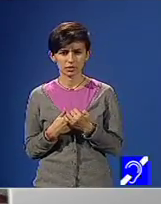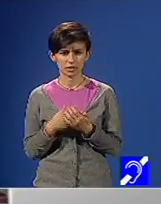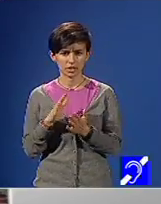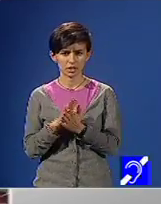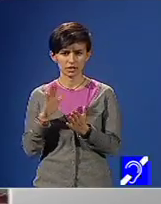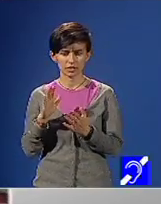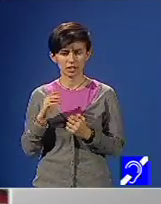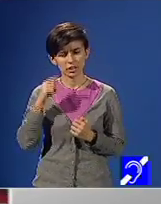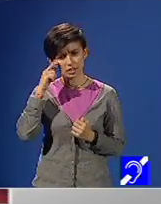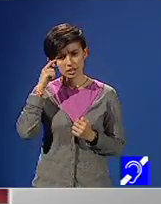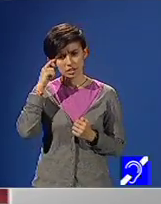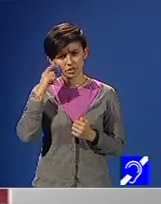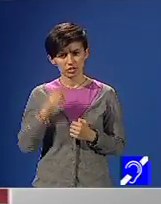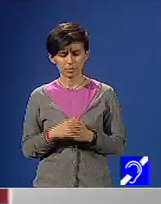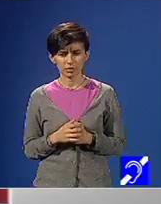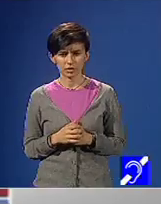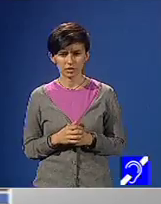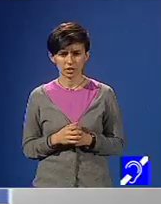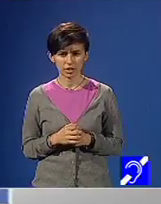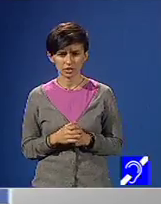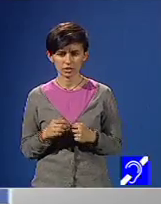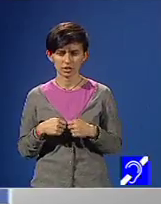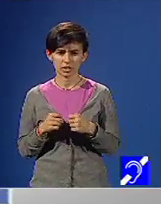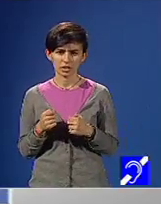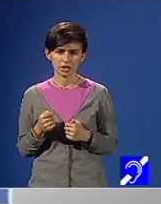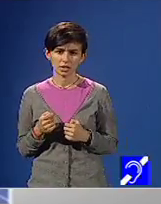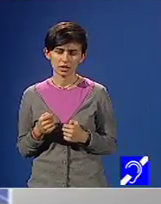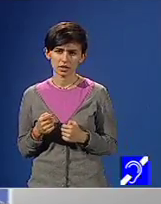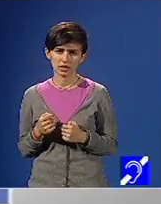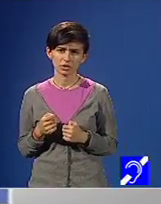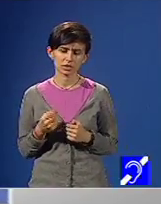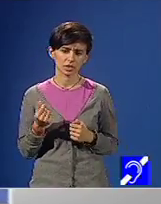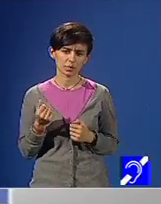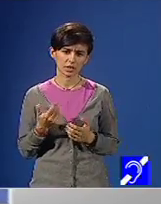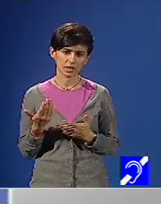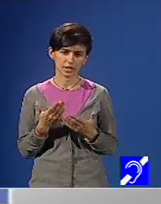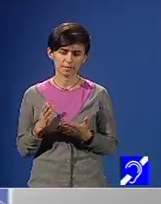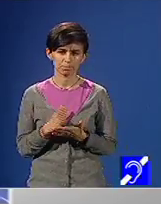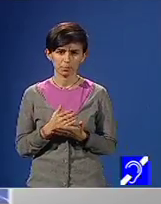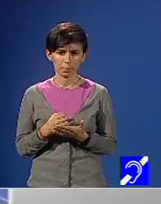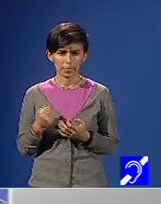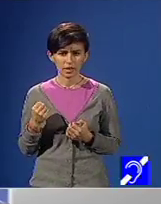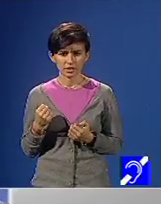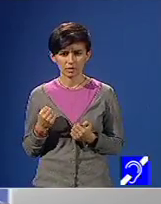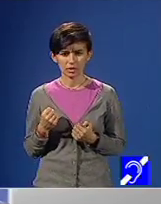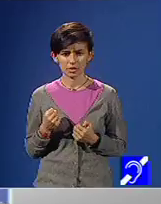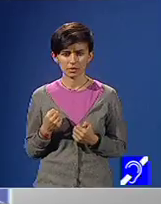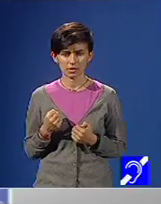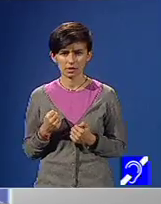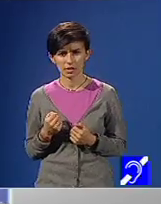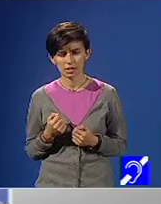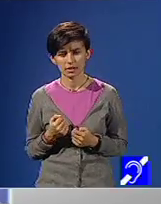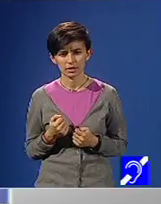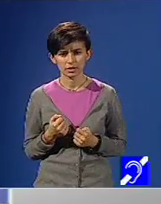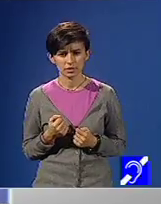Japonia, ce o să urmeze. Și toți banii care s-au strâns și toți care o să se mai